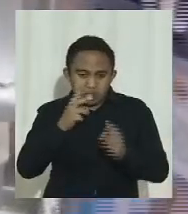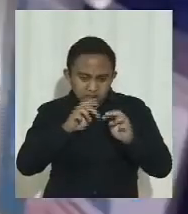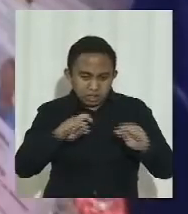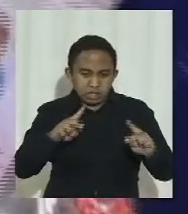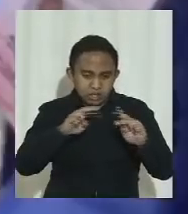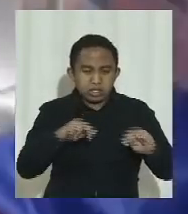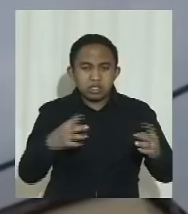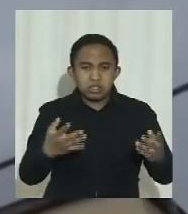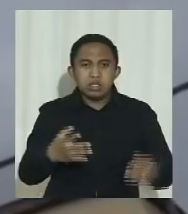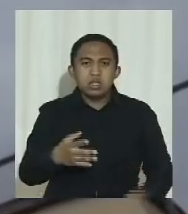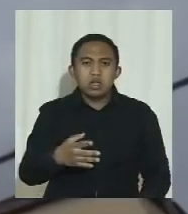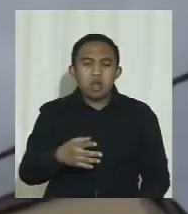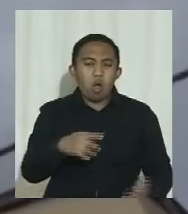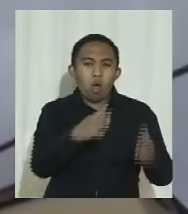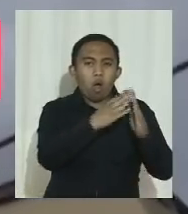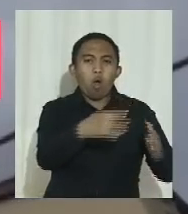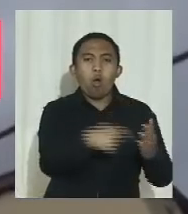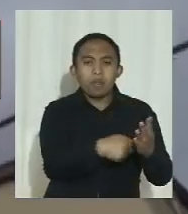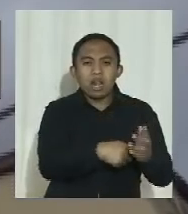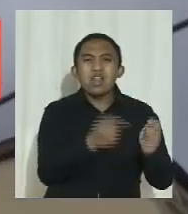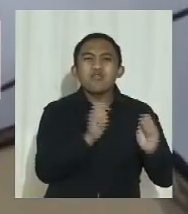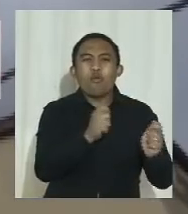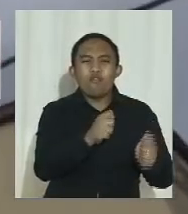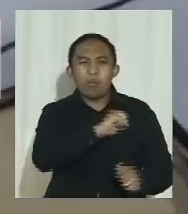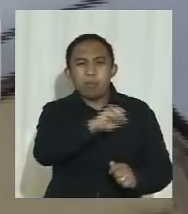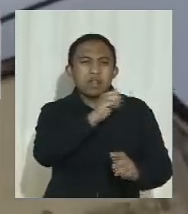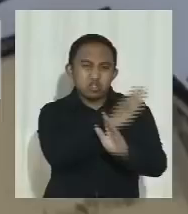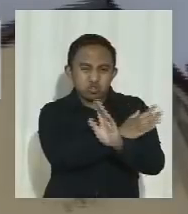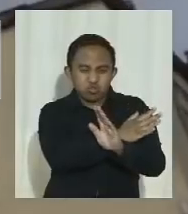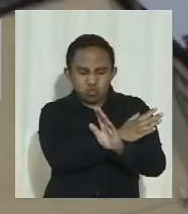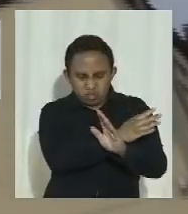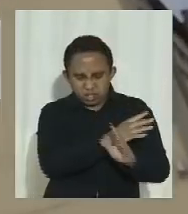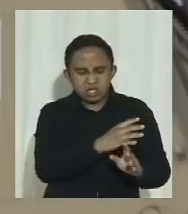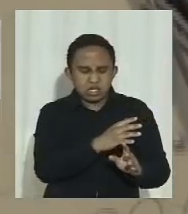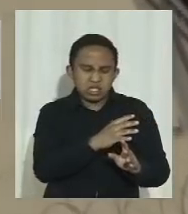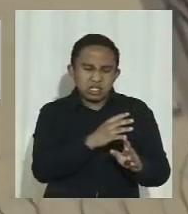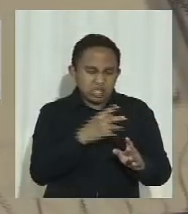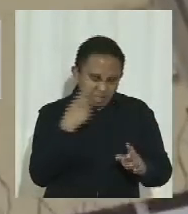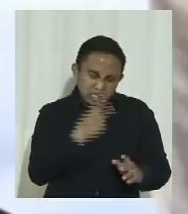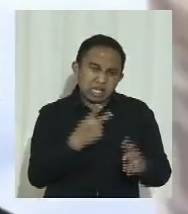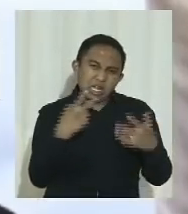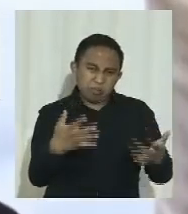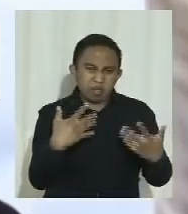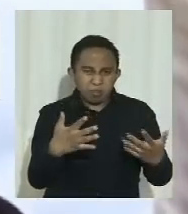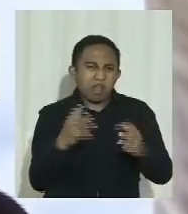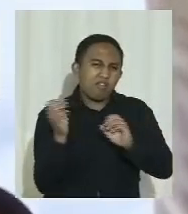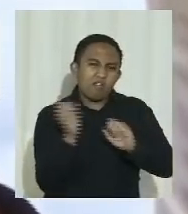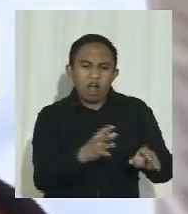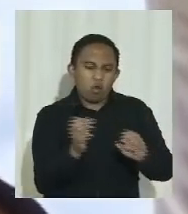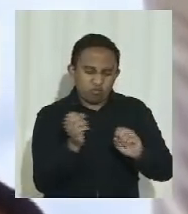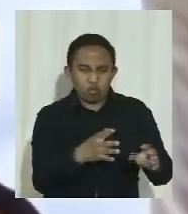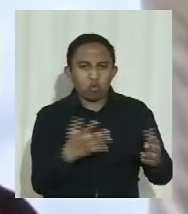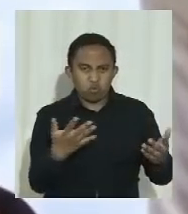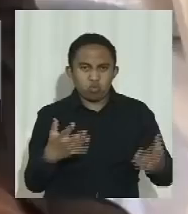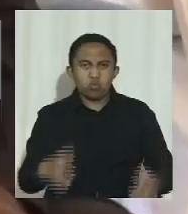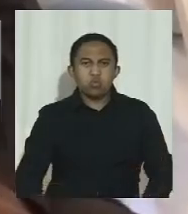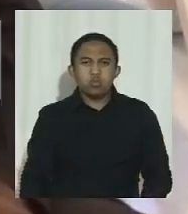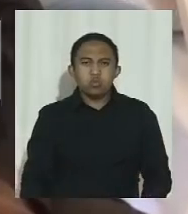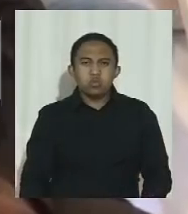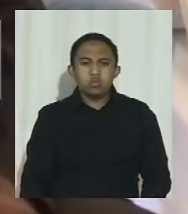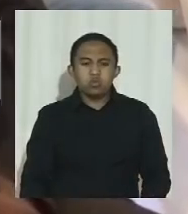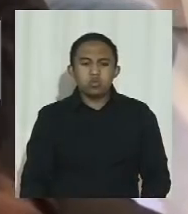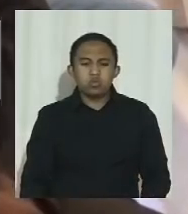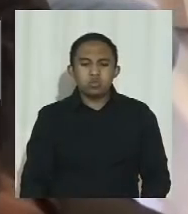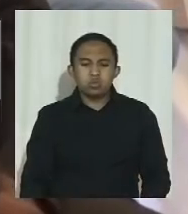ireo fitaovana tsy ampiasain'ny hôpitaly intsony no mitana ny laharana faharoa mandoto ny tontolo iainana raha ny fitaovana